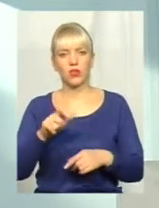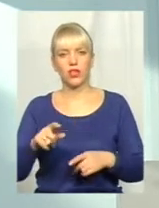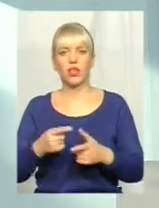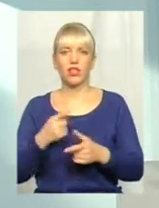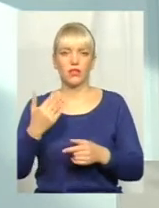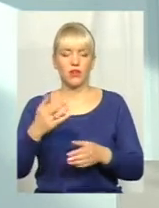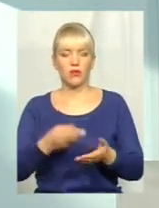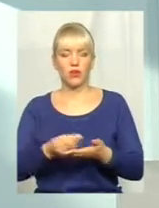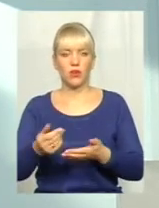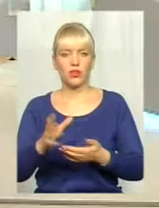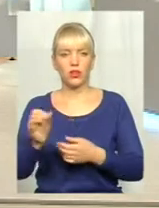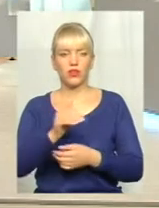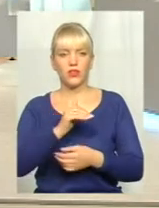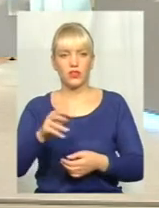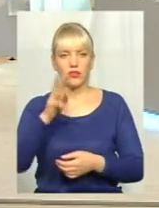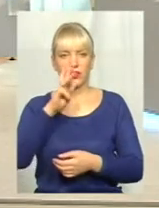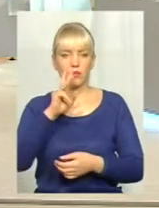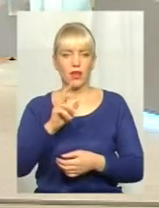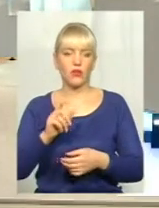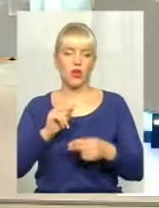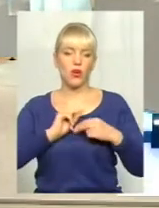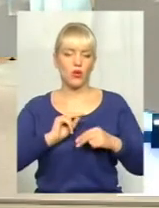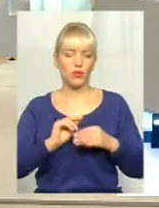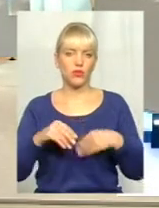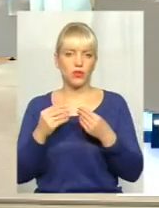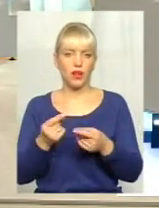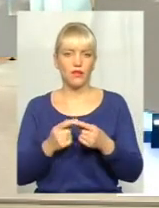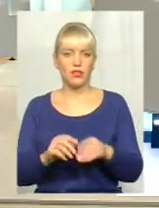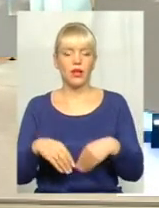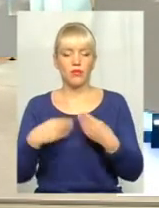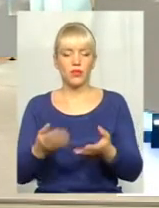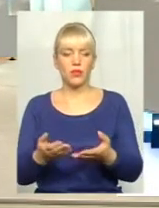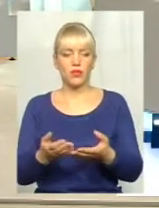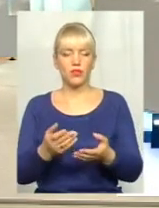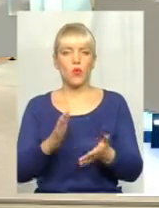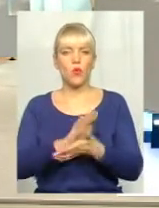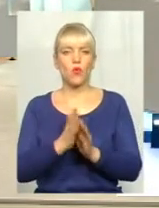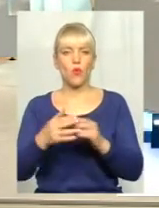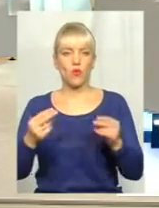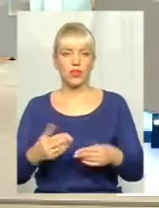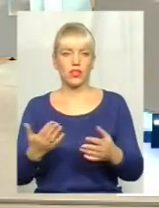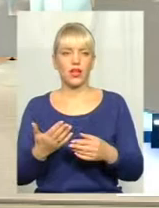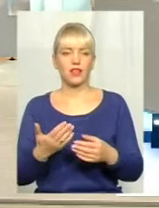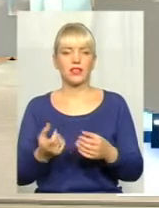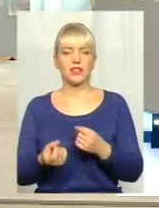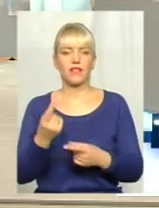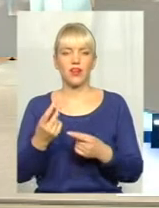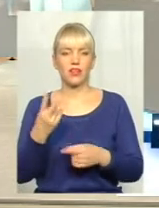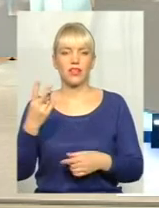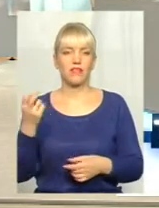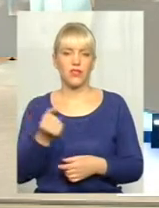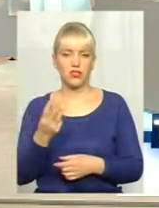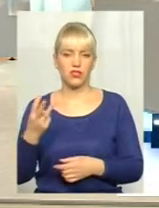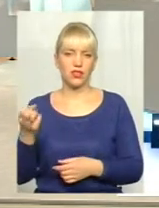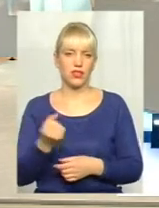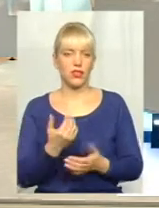офіційну заробітну плату, а роботодавець приносить угоди, які з'являються там на 2-3 неділі, вони з'являються